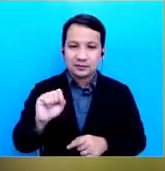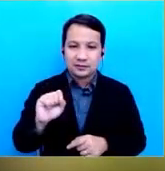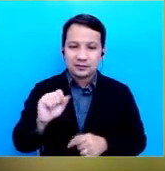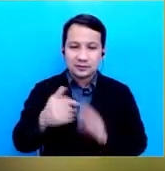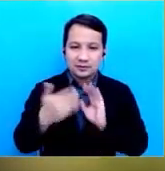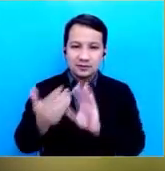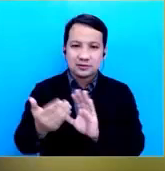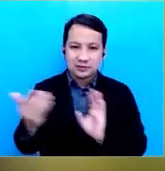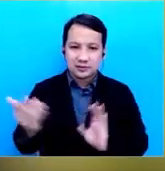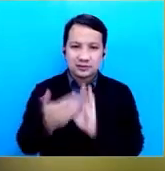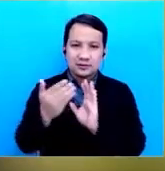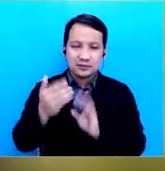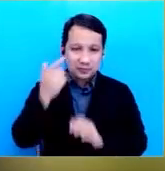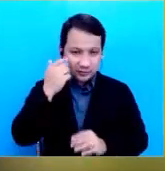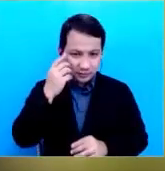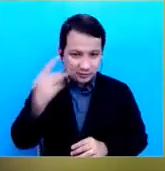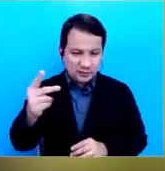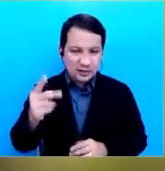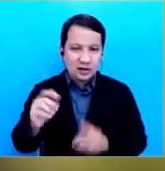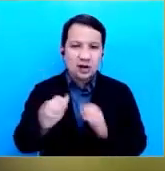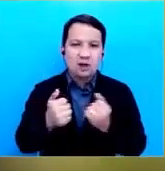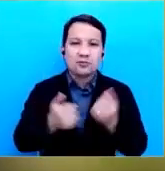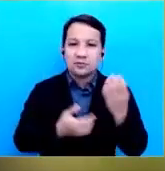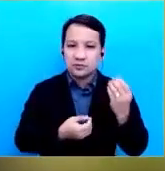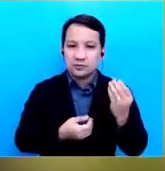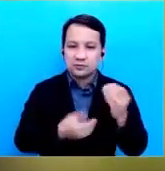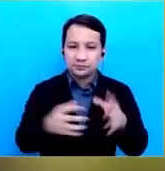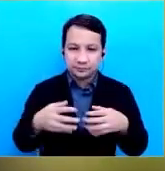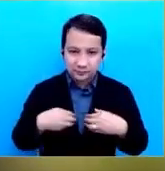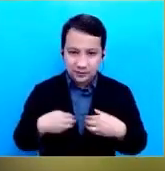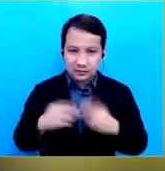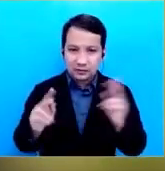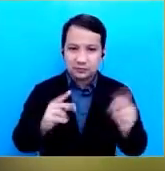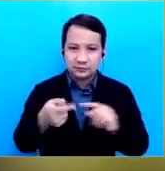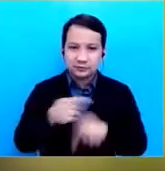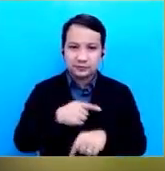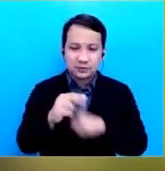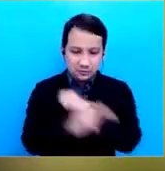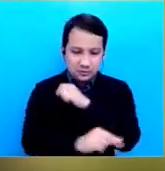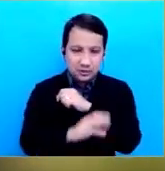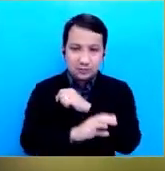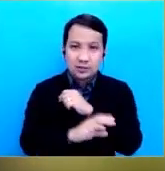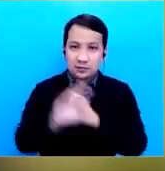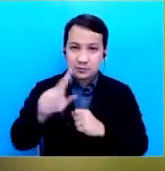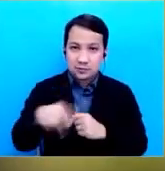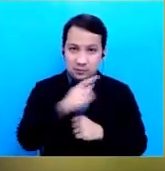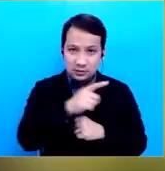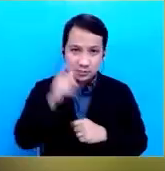yan, si Gerard de la Peña. Gerard, kamusta ang pagtanggap ng mga taga-Negros sa Lenny Kiko tandem?